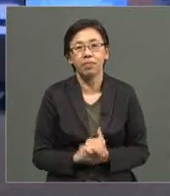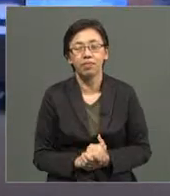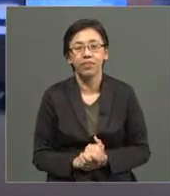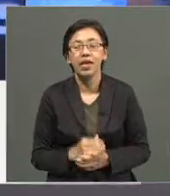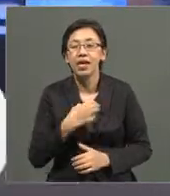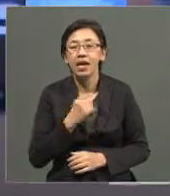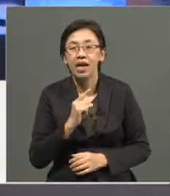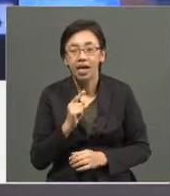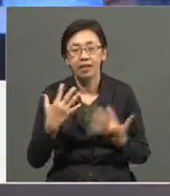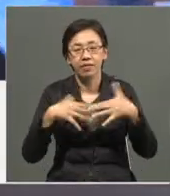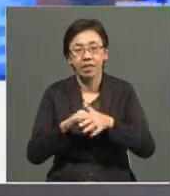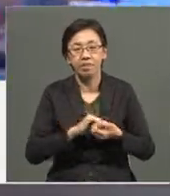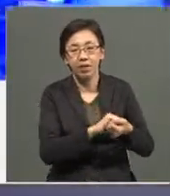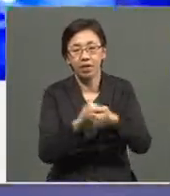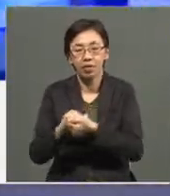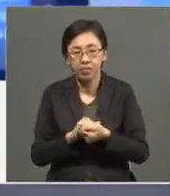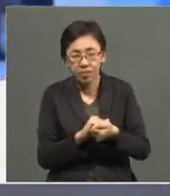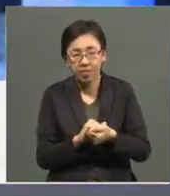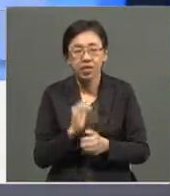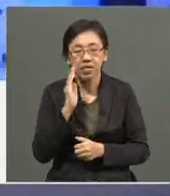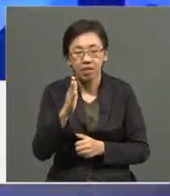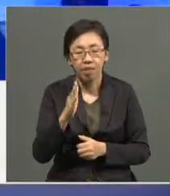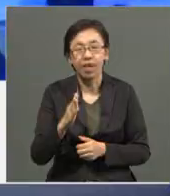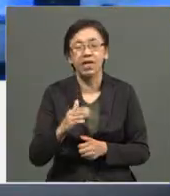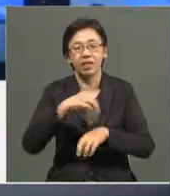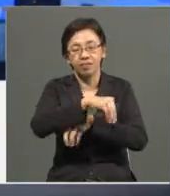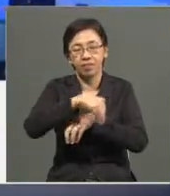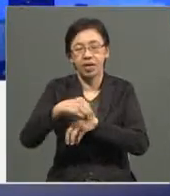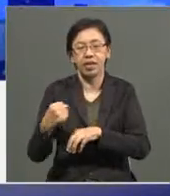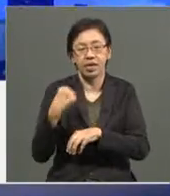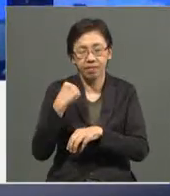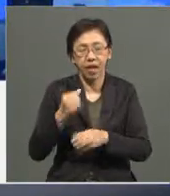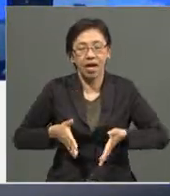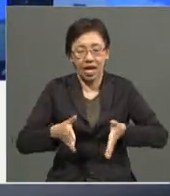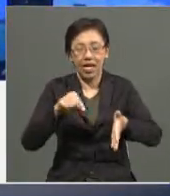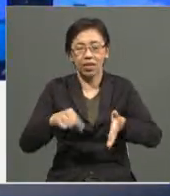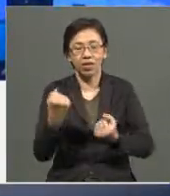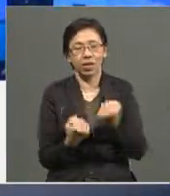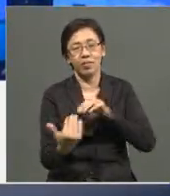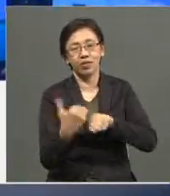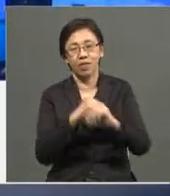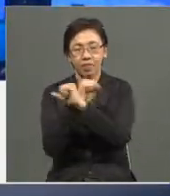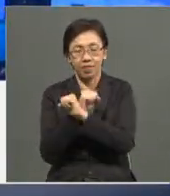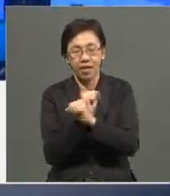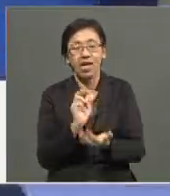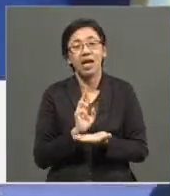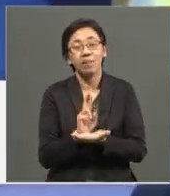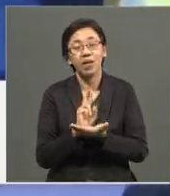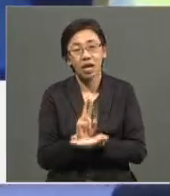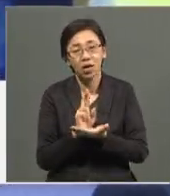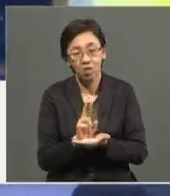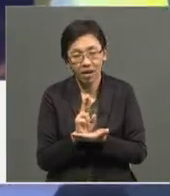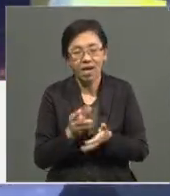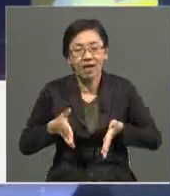กลไกสารพลังเข้มข้นสร้างกลไกเข้มแข็งเพื่อถนนไทยปลอดภัยพร้อมมอบรางวัล Prime Minister Road